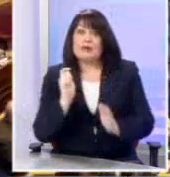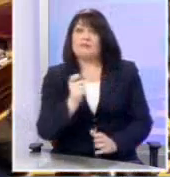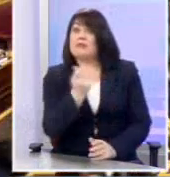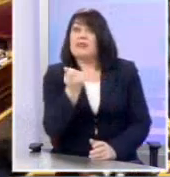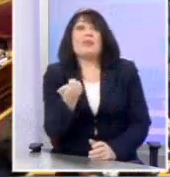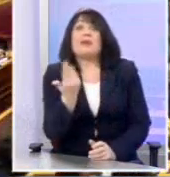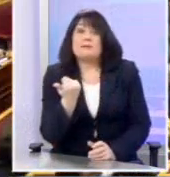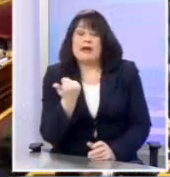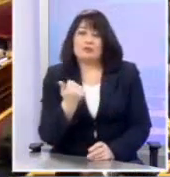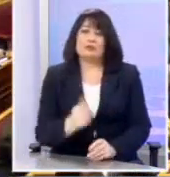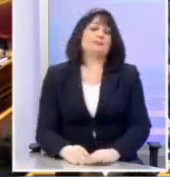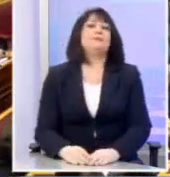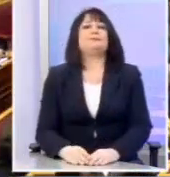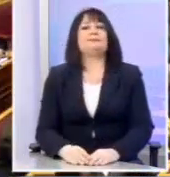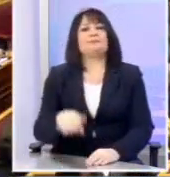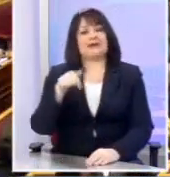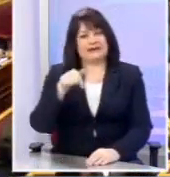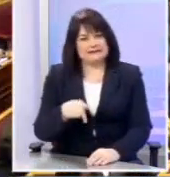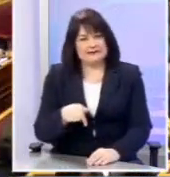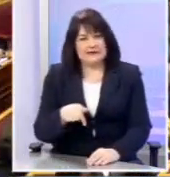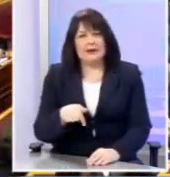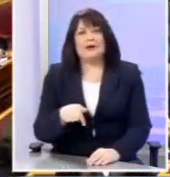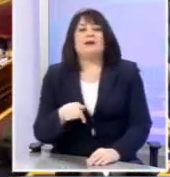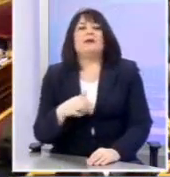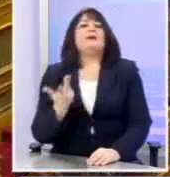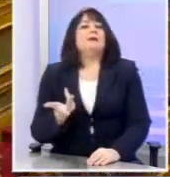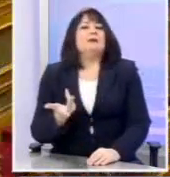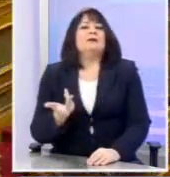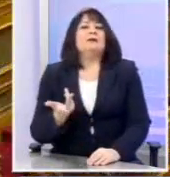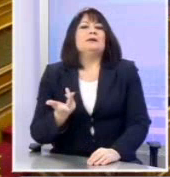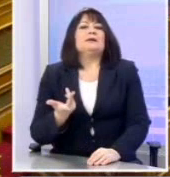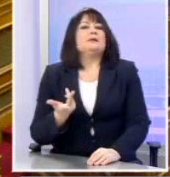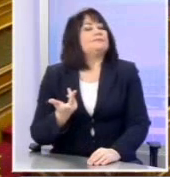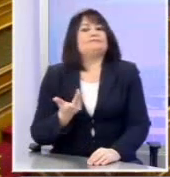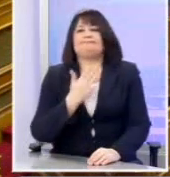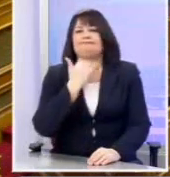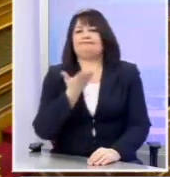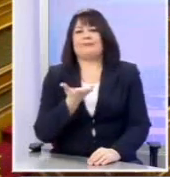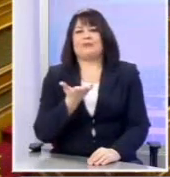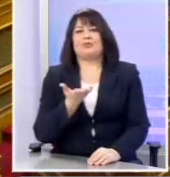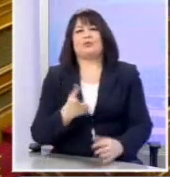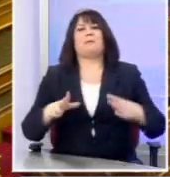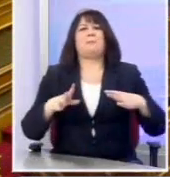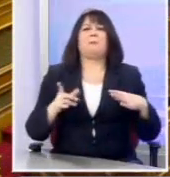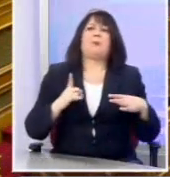Και τα σημερινά, αλλά κυρίως τα μελλοντικά δεδομένα, δεν αφήνουν περιθώρια για εφησυχασμό.